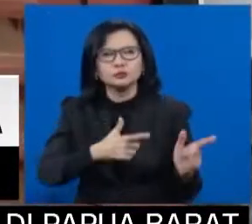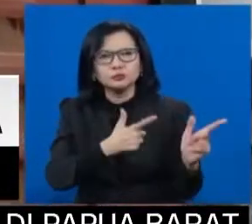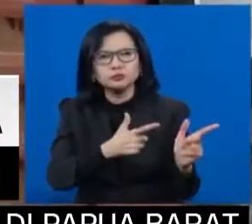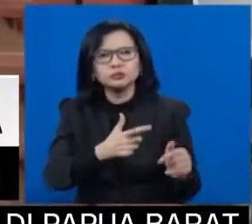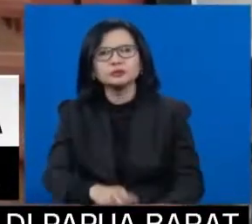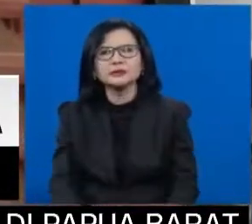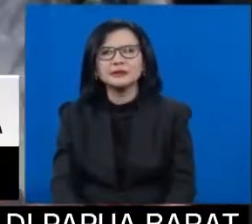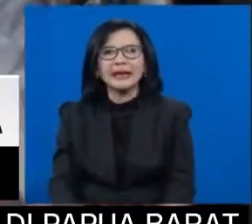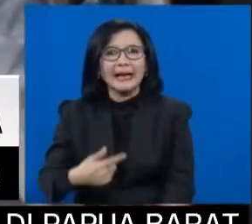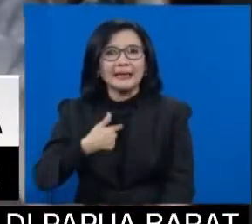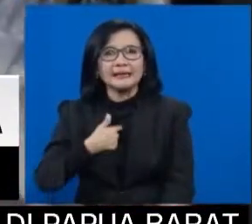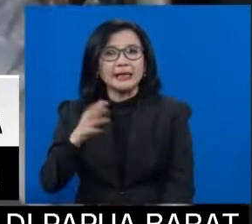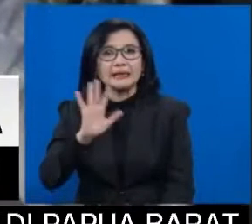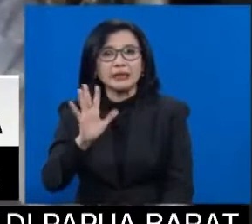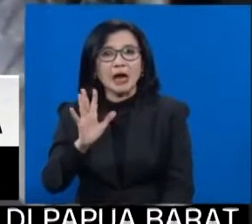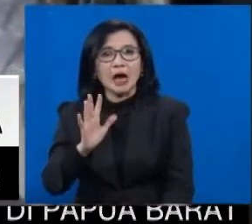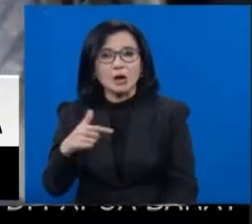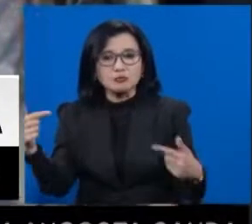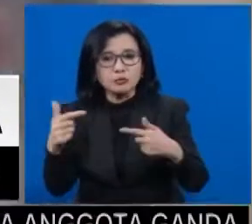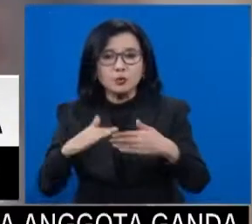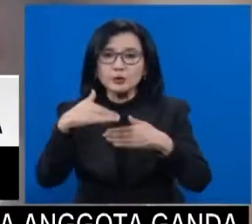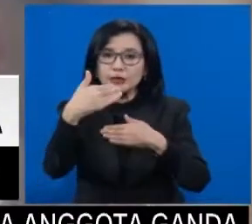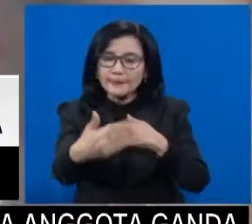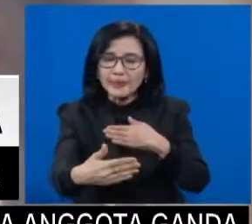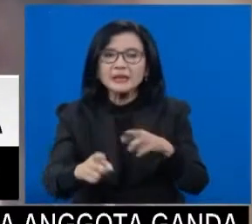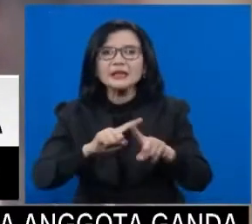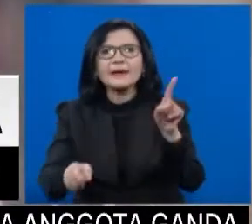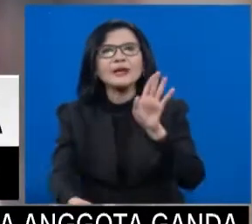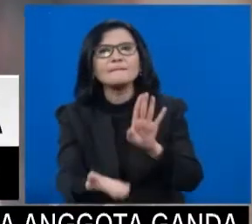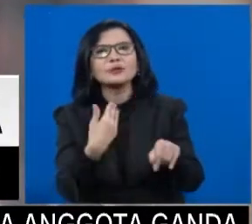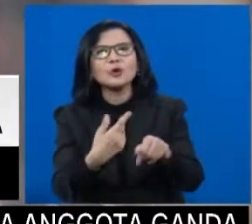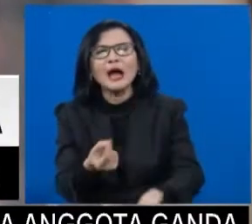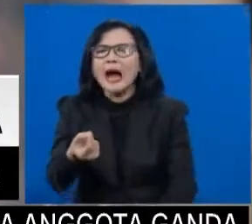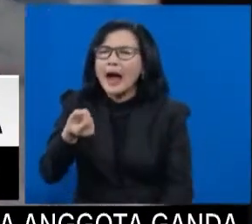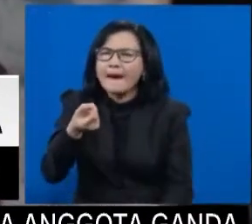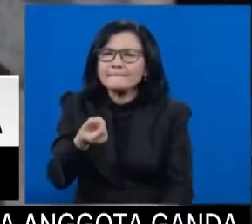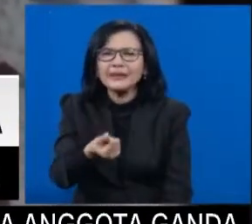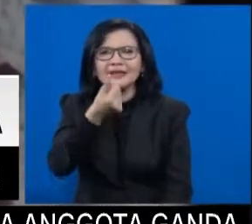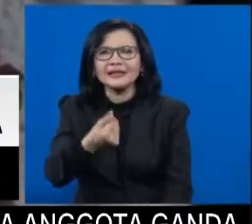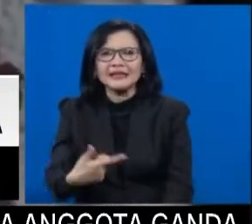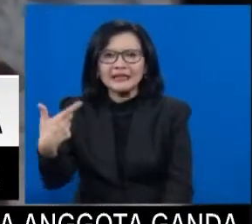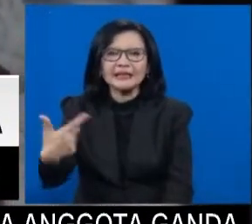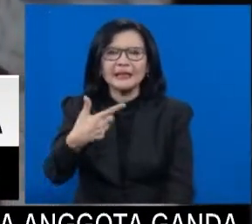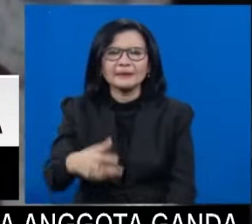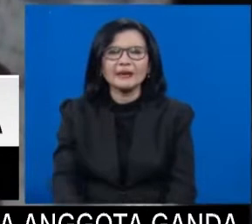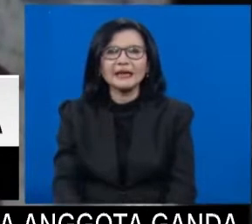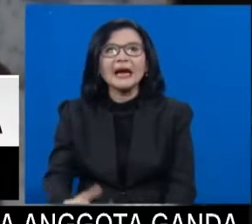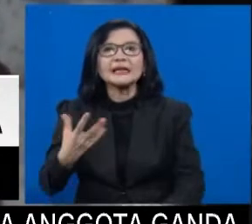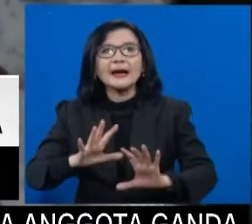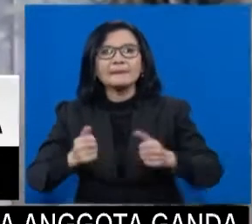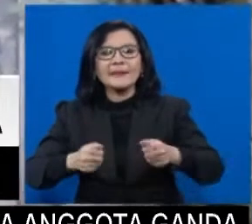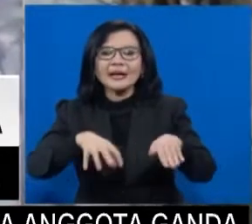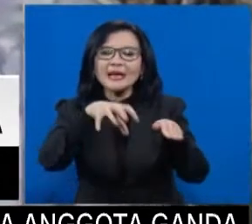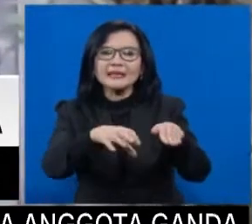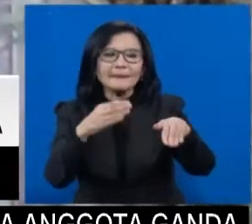Meski dirinya tidak bertempur di garis terdepan, namun berulang kali dirinya nyaris kehilangan nyawa karena menyediakan tempat persembunyian